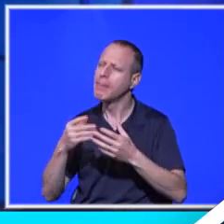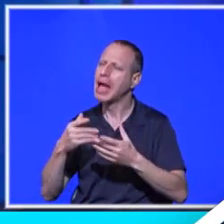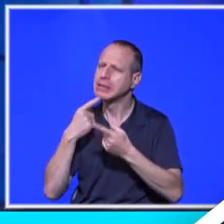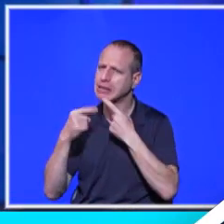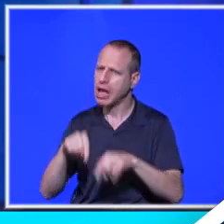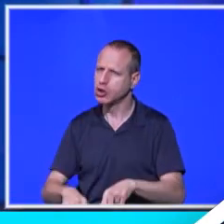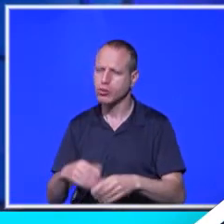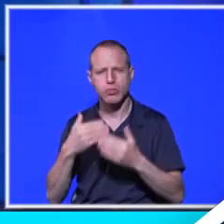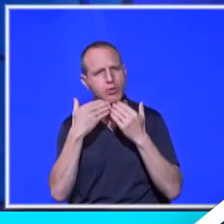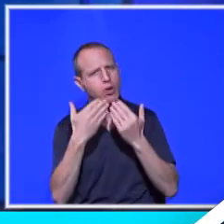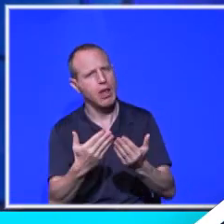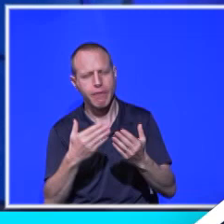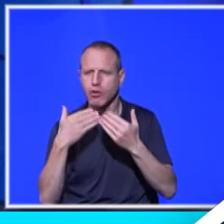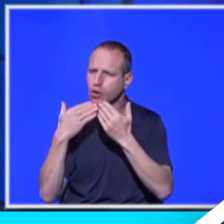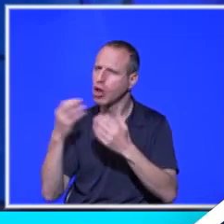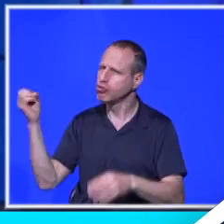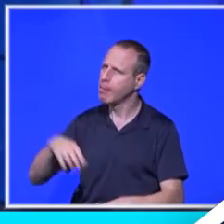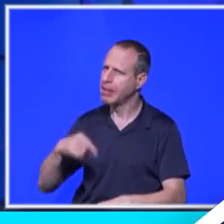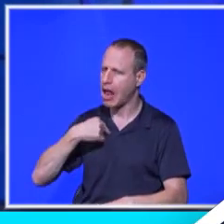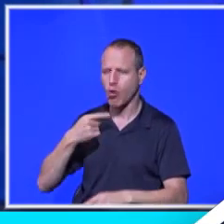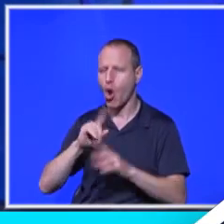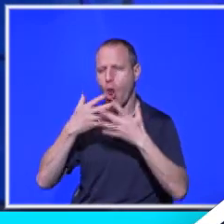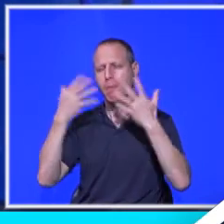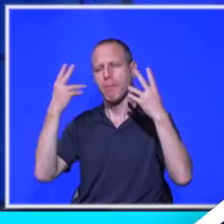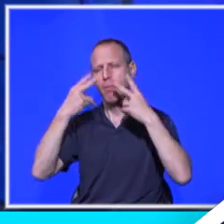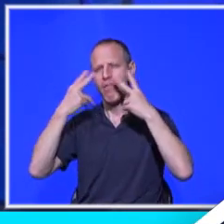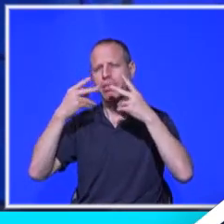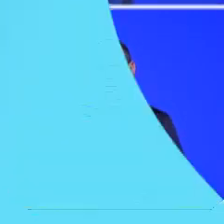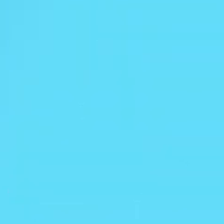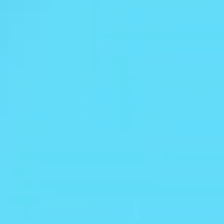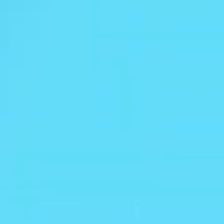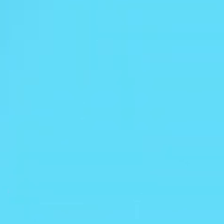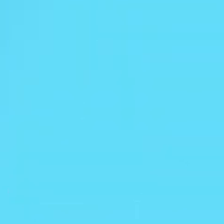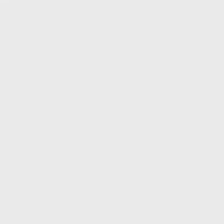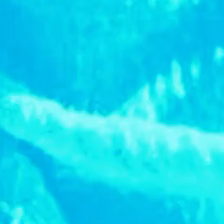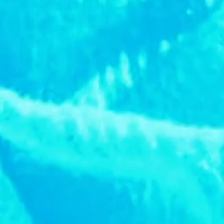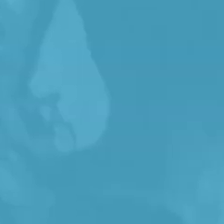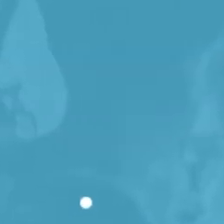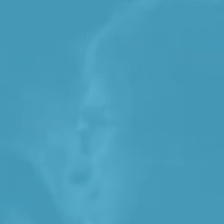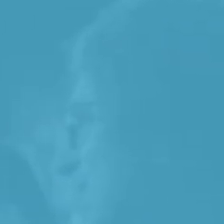תודה. ותודה רבה שהגעת אלינו, לא ברור מאליו. תודה.